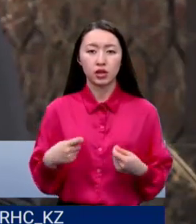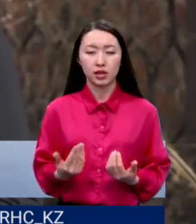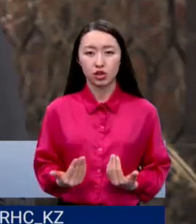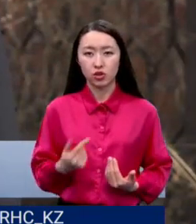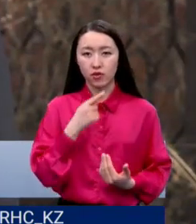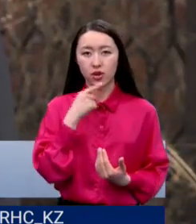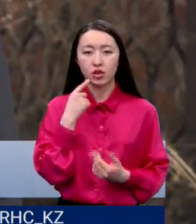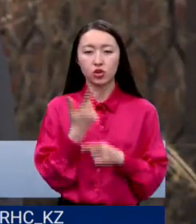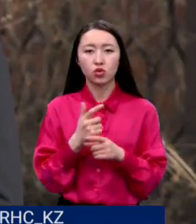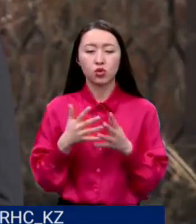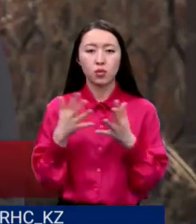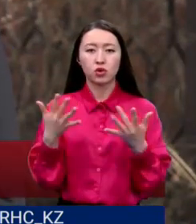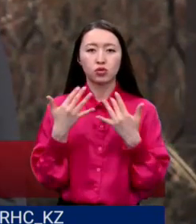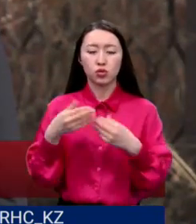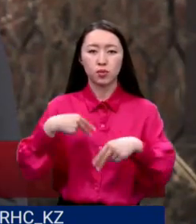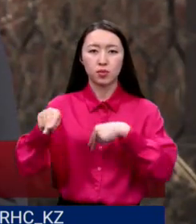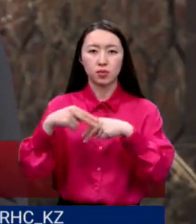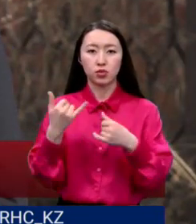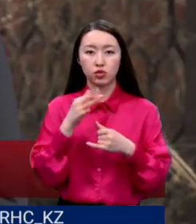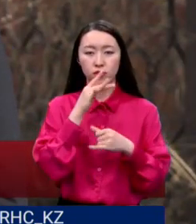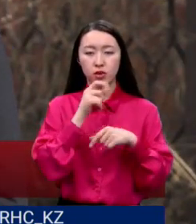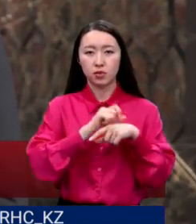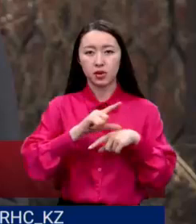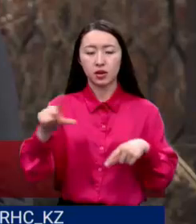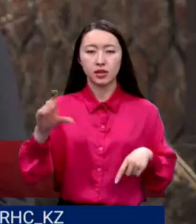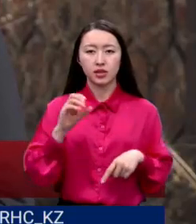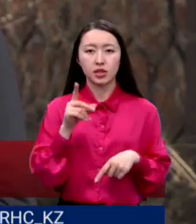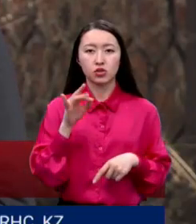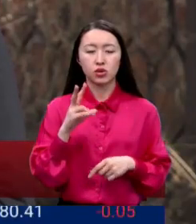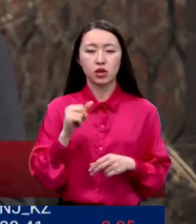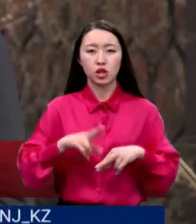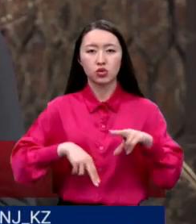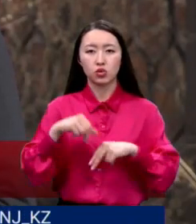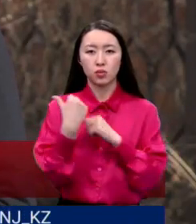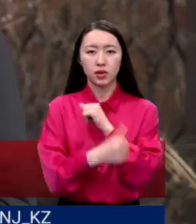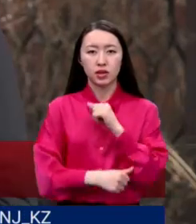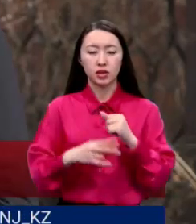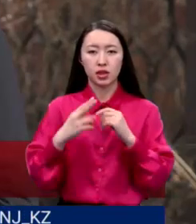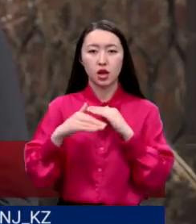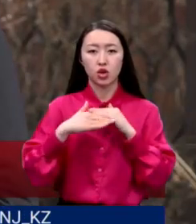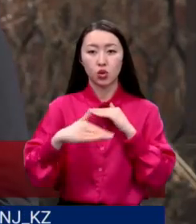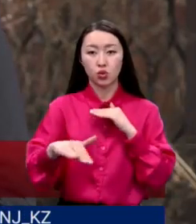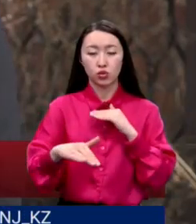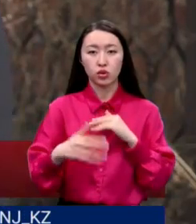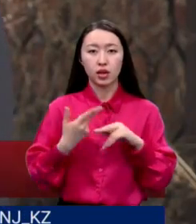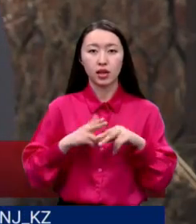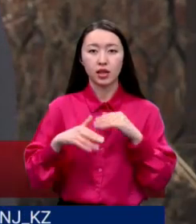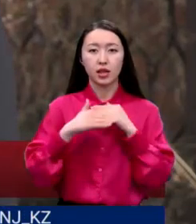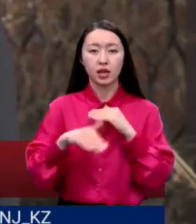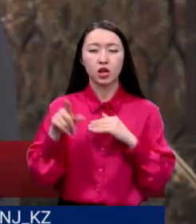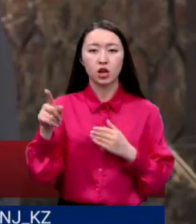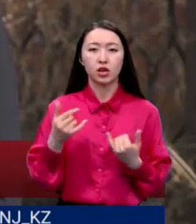России очень большой спрос сейчас пойдет. Сейчас вот сезон начался, можно сказать, на стройматериал, то есть на доску. Эту доску они сейчас